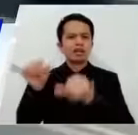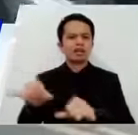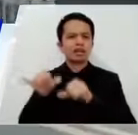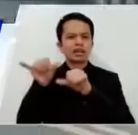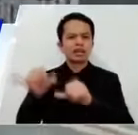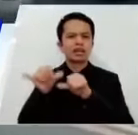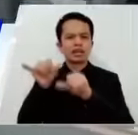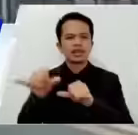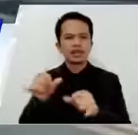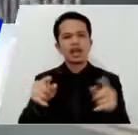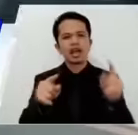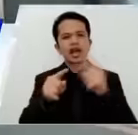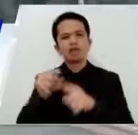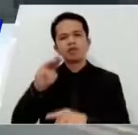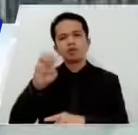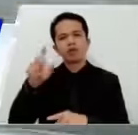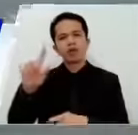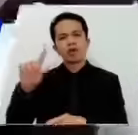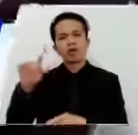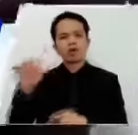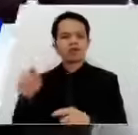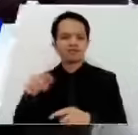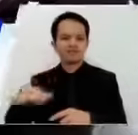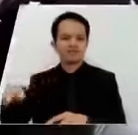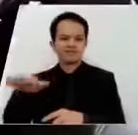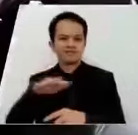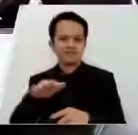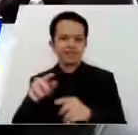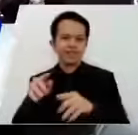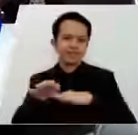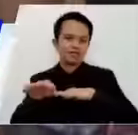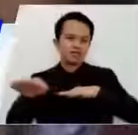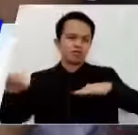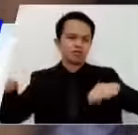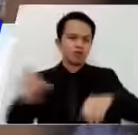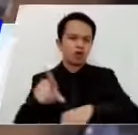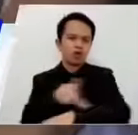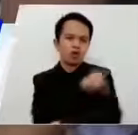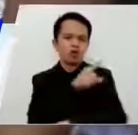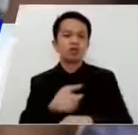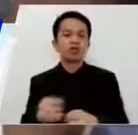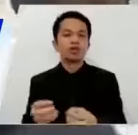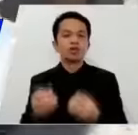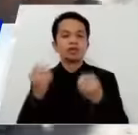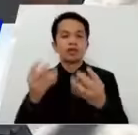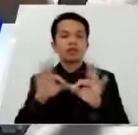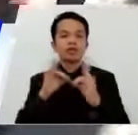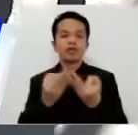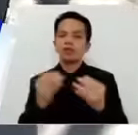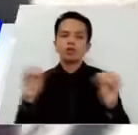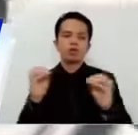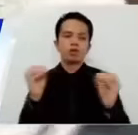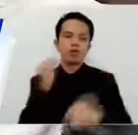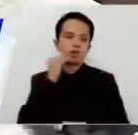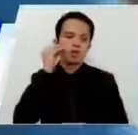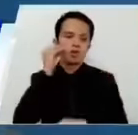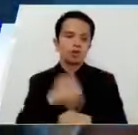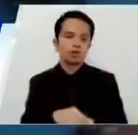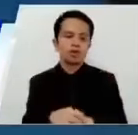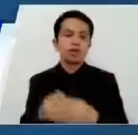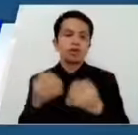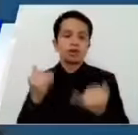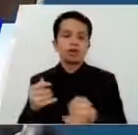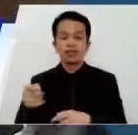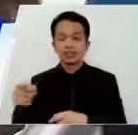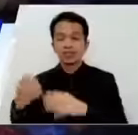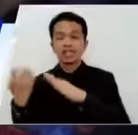Boulevard dahil sa pila ng mga truck. 75 pamilya ang nawalan ng tirahan. Nasa Pigibar Elementary School muna ang